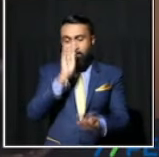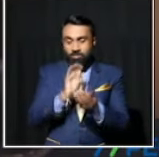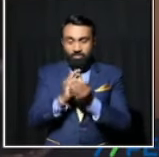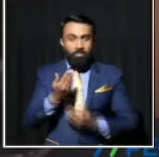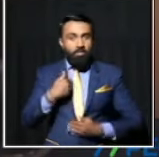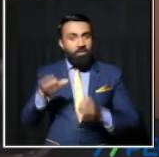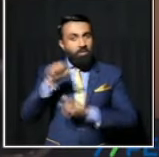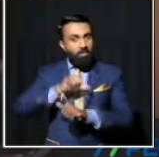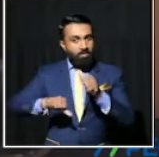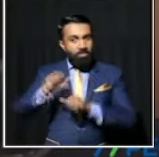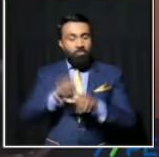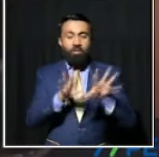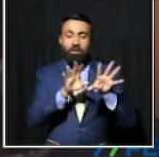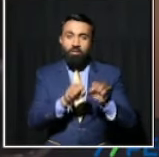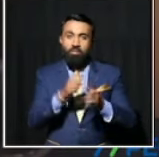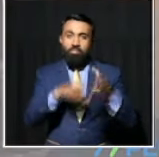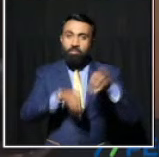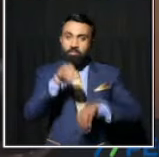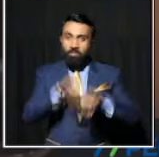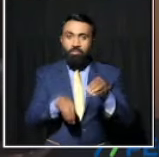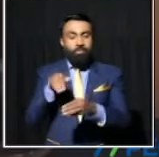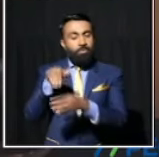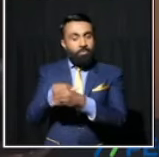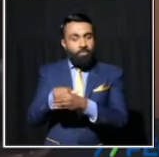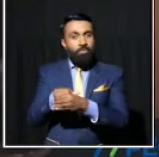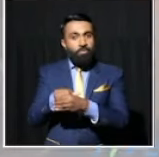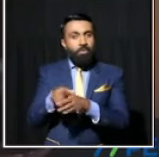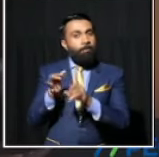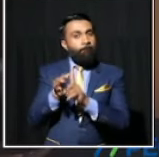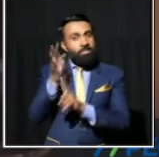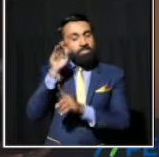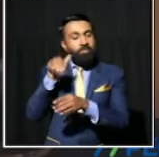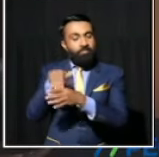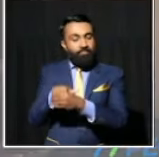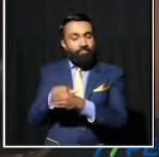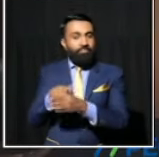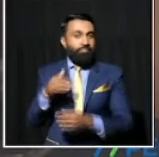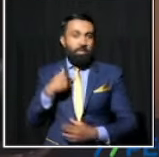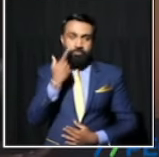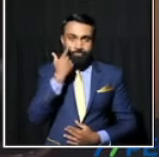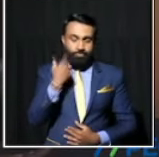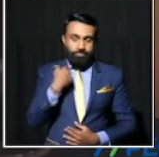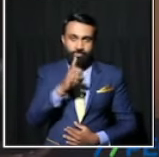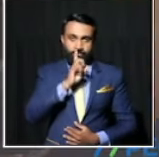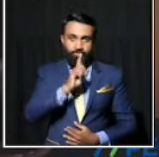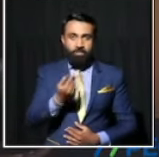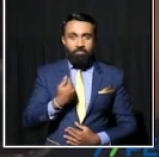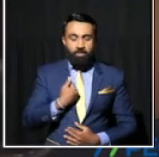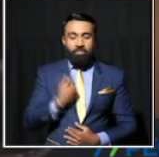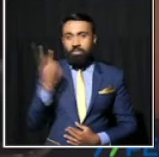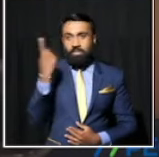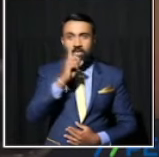ආයතනය වටලන්න දේශපාලනික මැදිහත්වීම විදායකේ මැදිහත්වීම පිළිබඳව මම කනගාටු වෙනවා. ඒක නිසා මම එක දෙයයි කියන්නේ